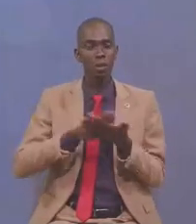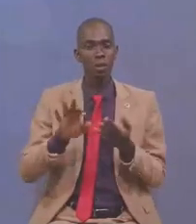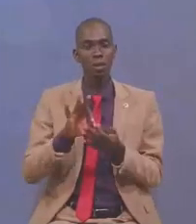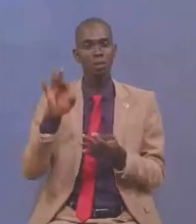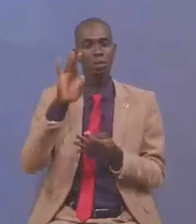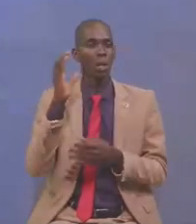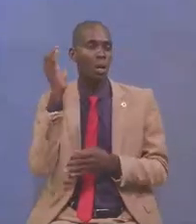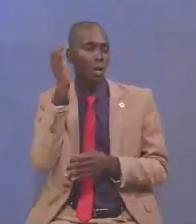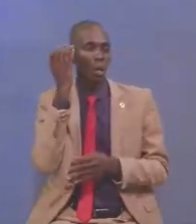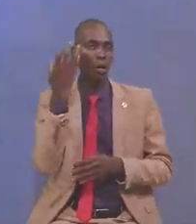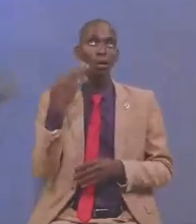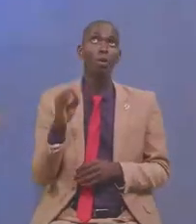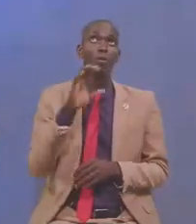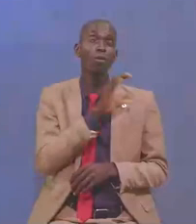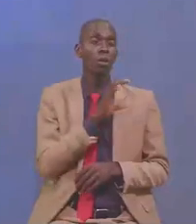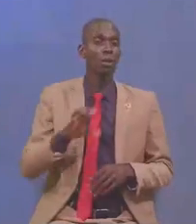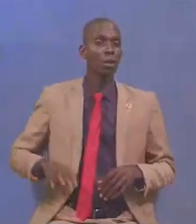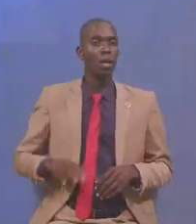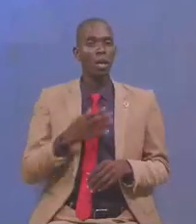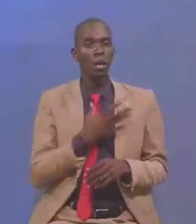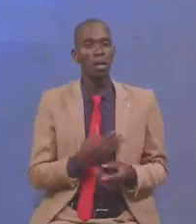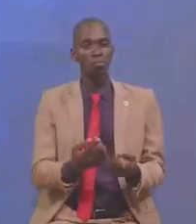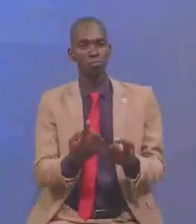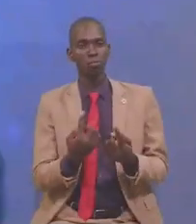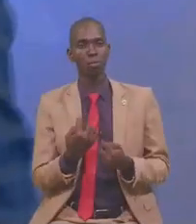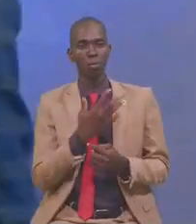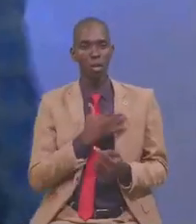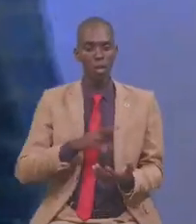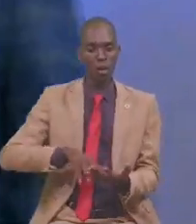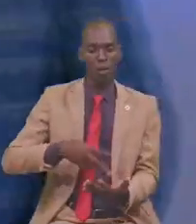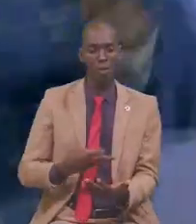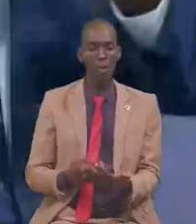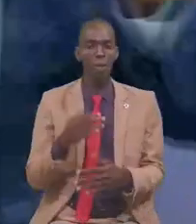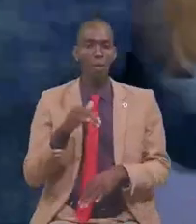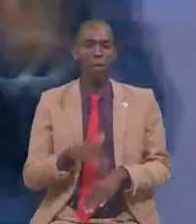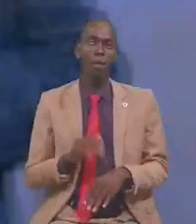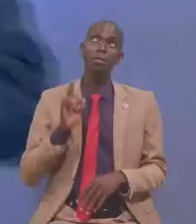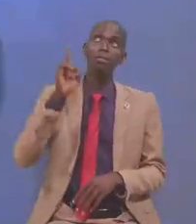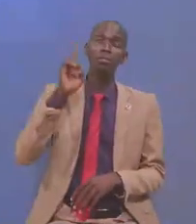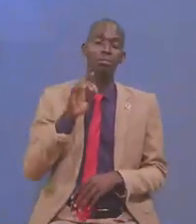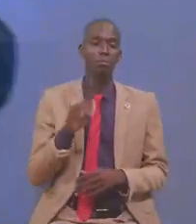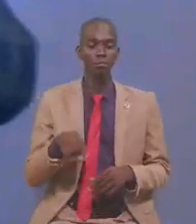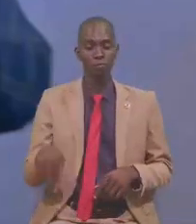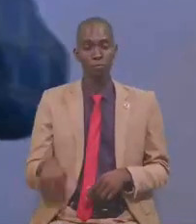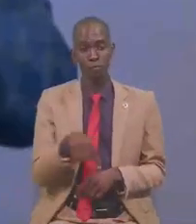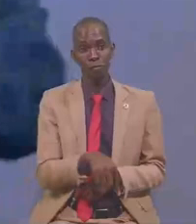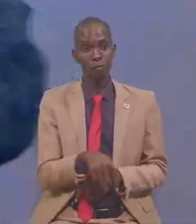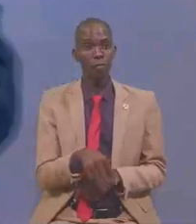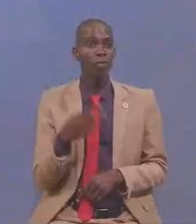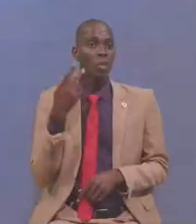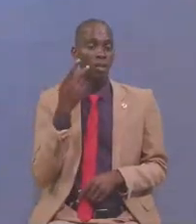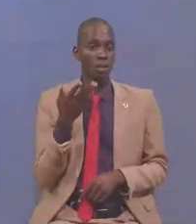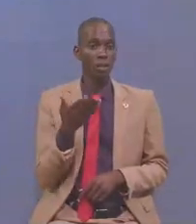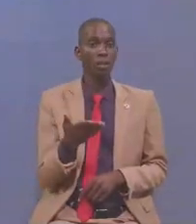impur entendit parler de Jésus et vint se jeter à ses pieds.